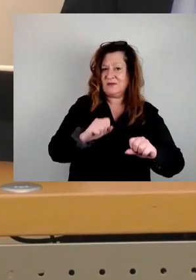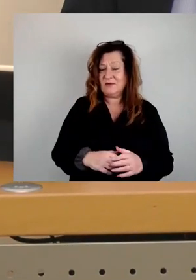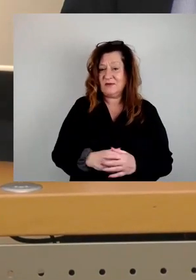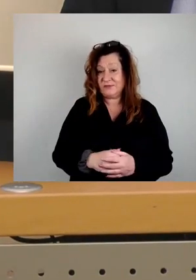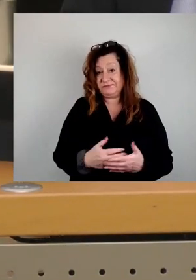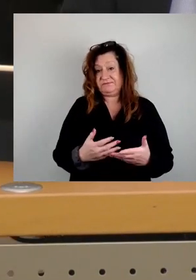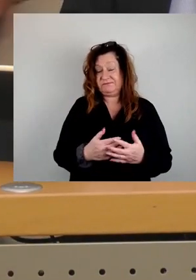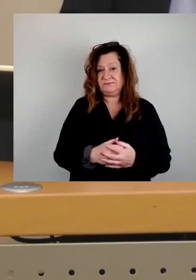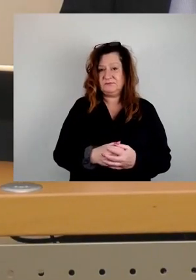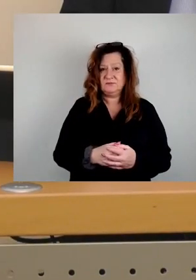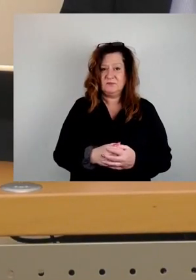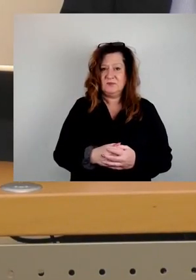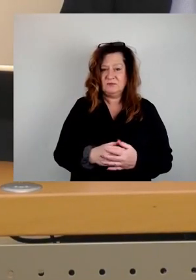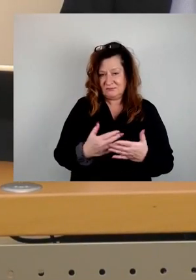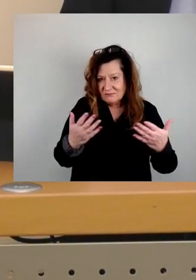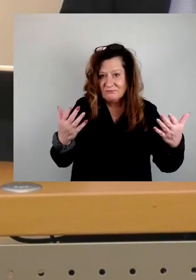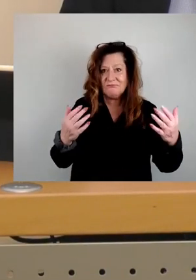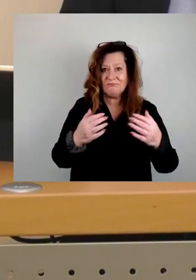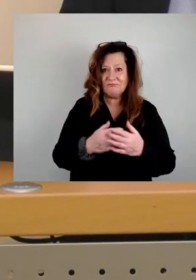Ja, das ist eindeutig.